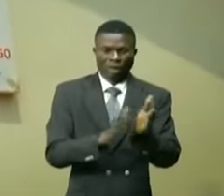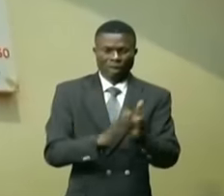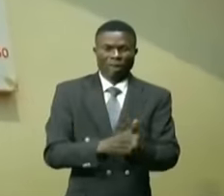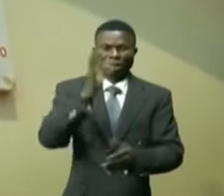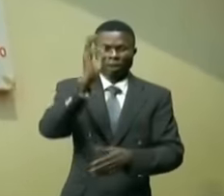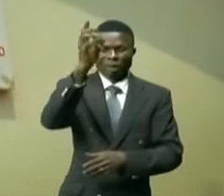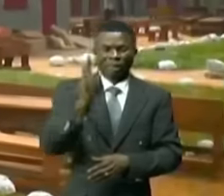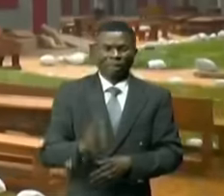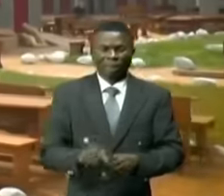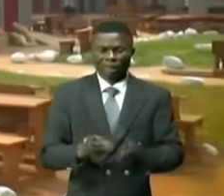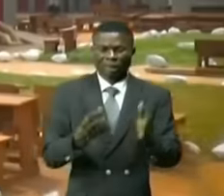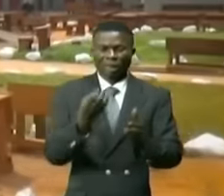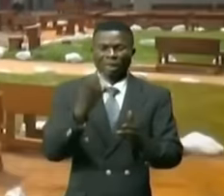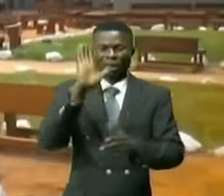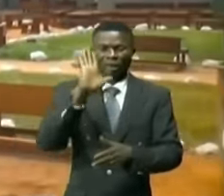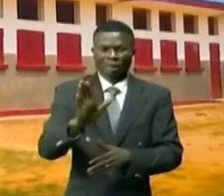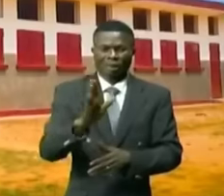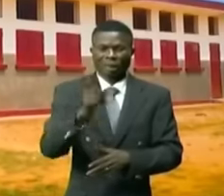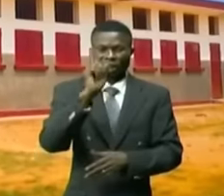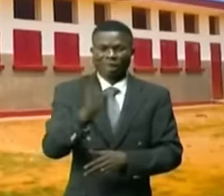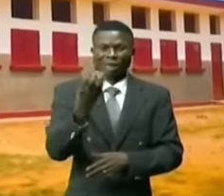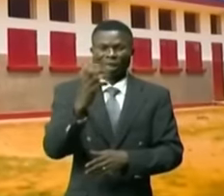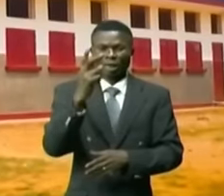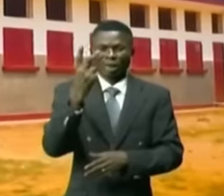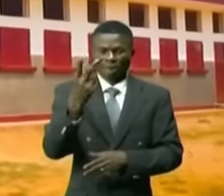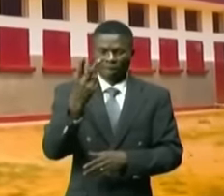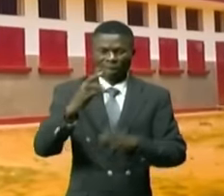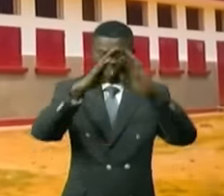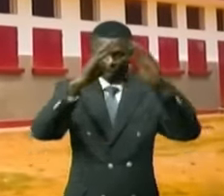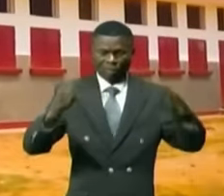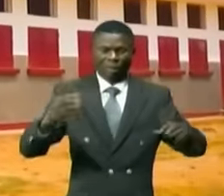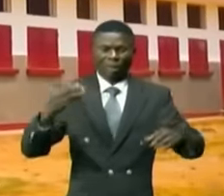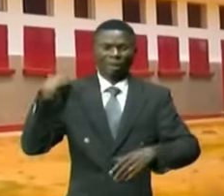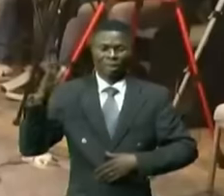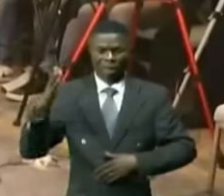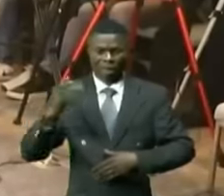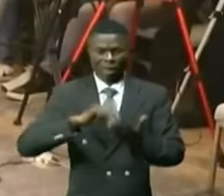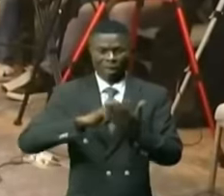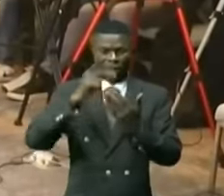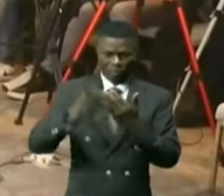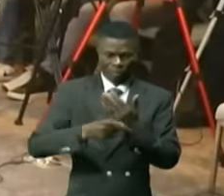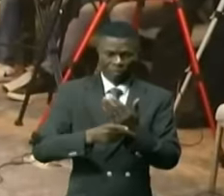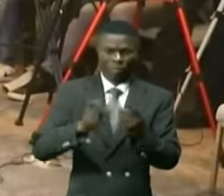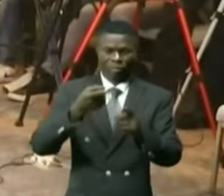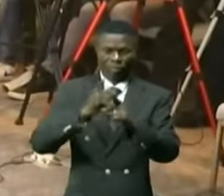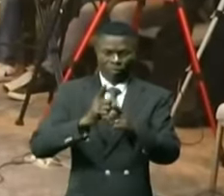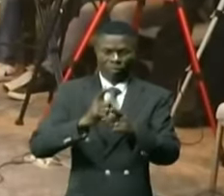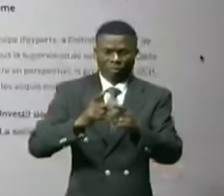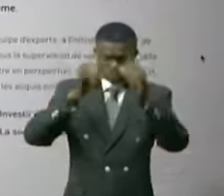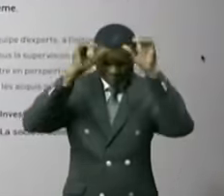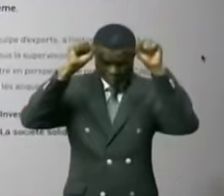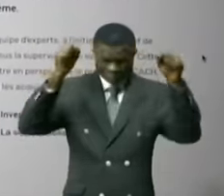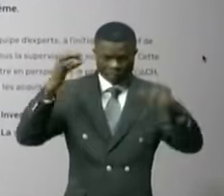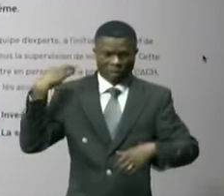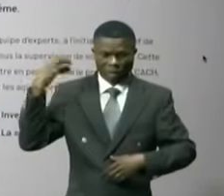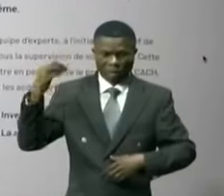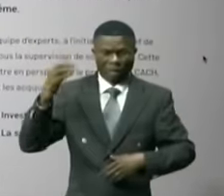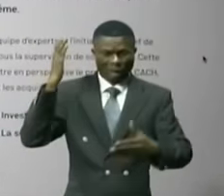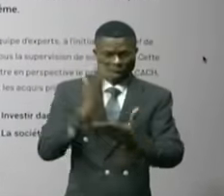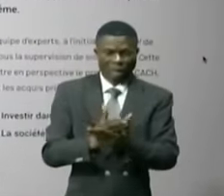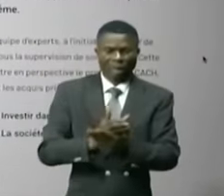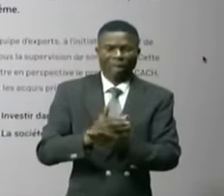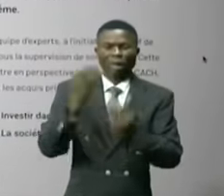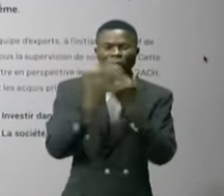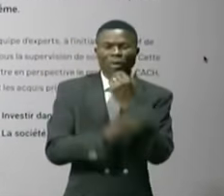santé, 142 bâtiments administratifs. Pour François Mambati Chimbi, ce programme a été conçu par le président candidat pour combattre la